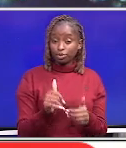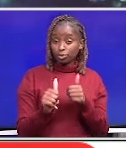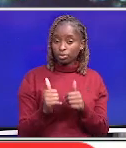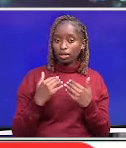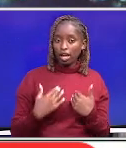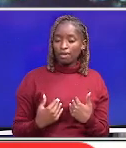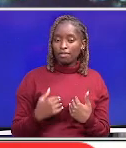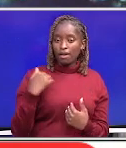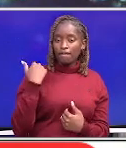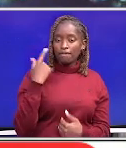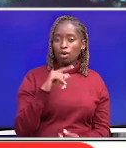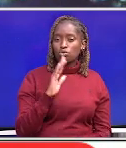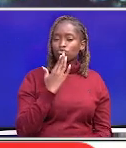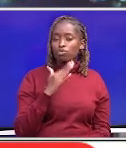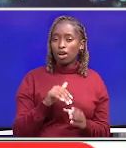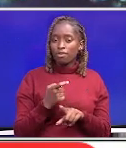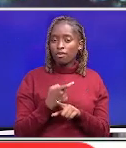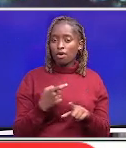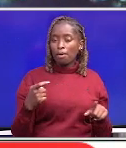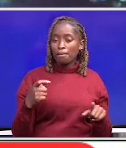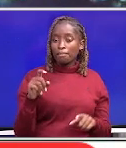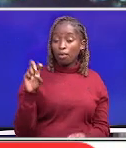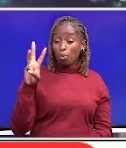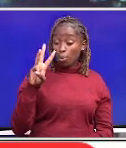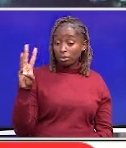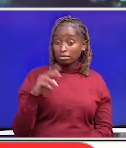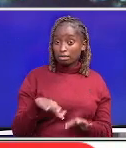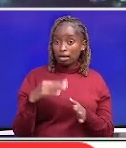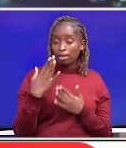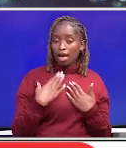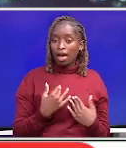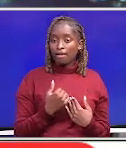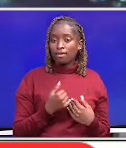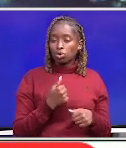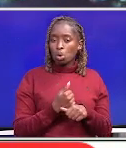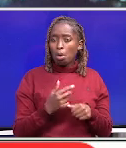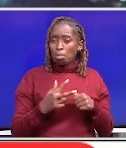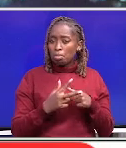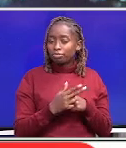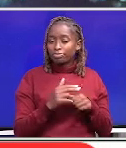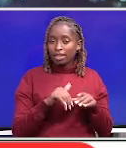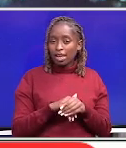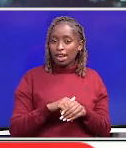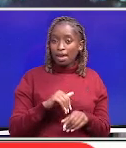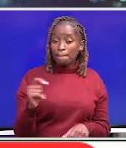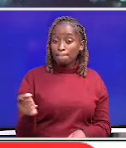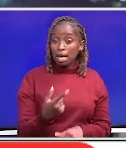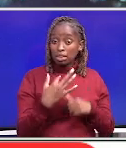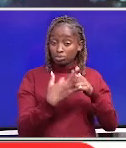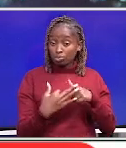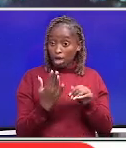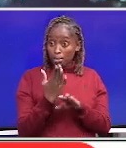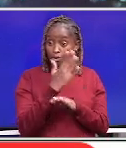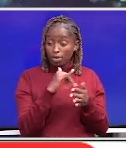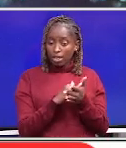Na ya wabaluya kutoka magharibi ya nchi huandaa tamaduni spesheli za tohara katika mwezi wa nane, na kabla ya msimu huo